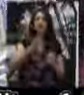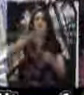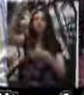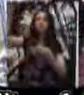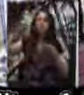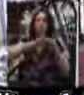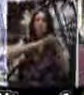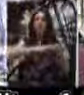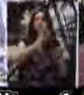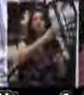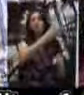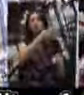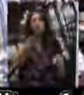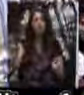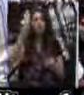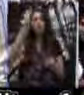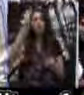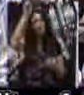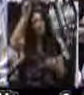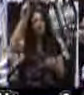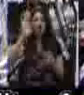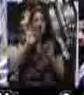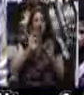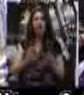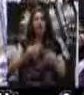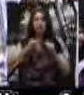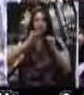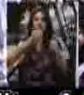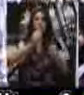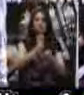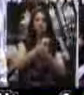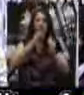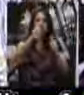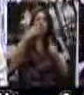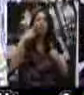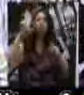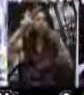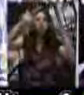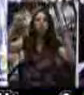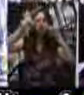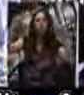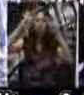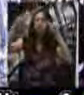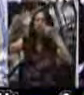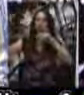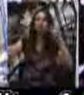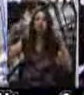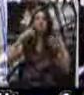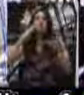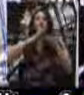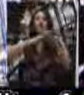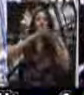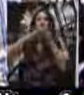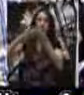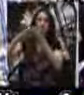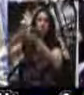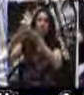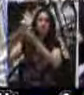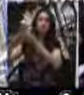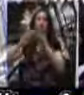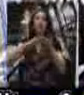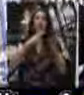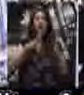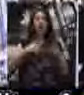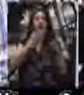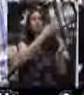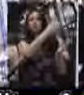عن سجنات الفقر. وإن شاء الله بإذن الله هنستمر في حملتنا بالاشتراك مع المجتمع المدني، لعل وعسى يجي اليوم اللي نكون فيه أفرجنا